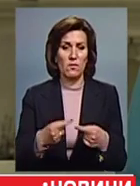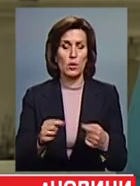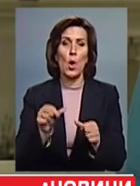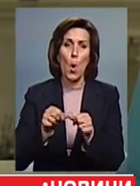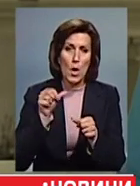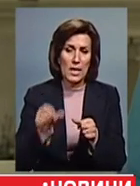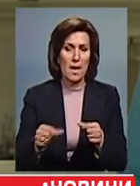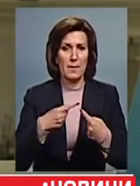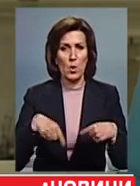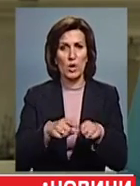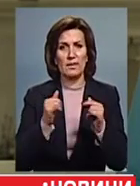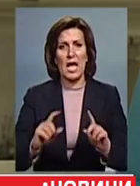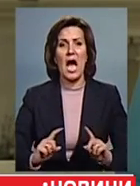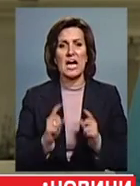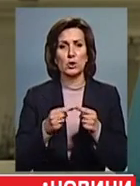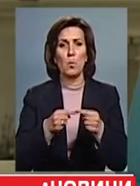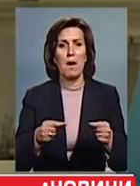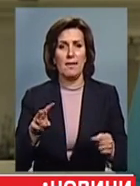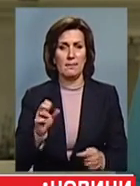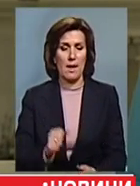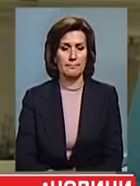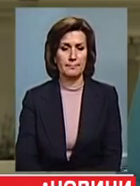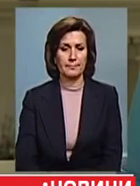створювати окремий орган для арешту майна.